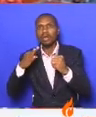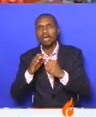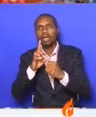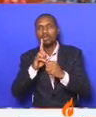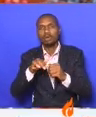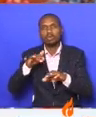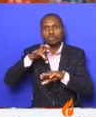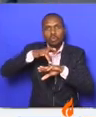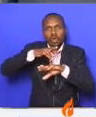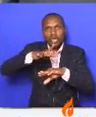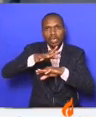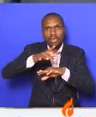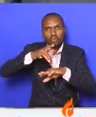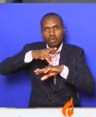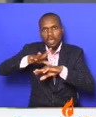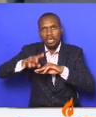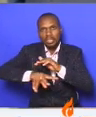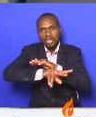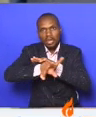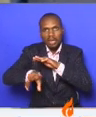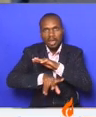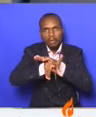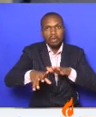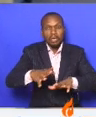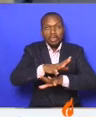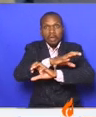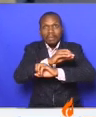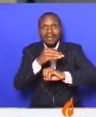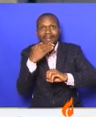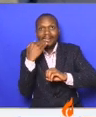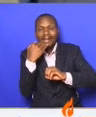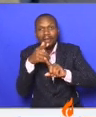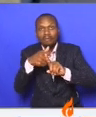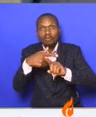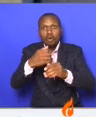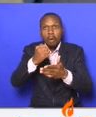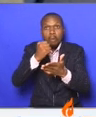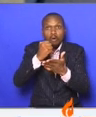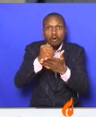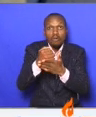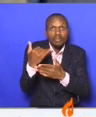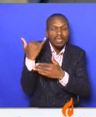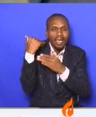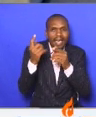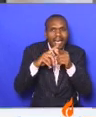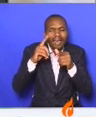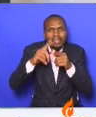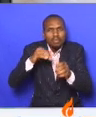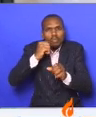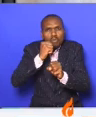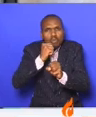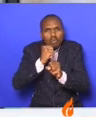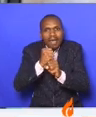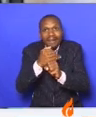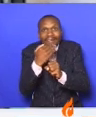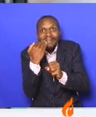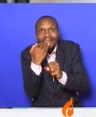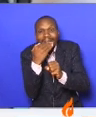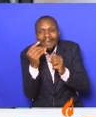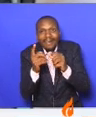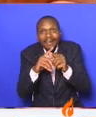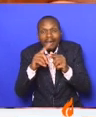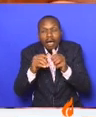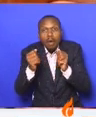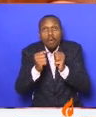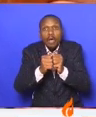mokonji bumurai wensi ya Kenya Geoffrey Rigathi Gachagua kuruwase bunge ni nabu igoro. Nigobondege chalarokia ya Gachagua kira sama boko ya